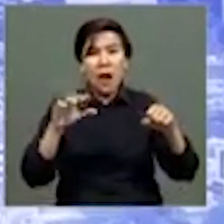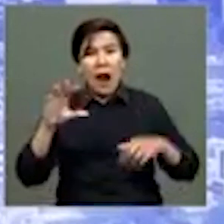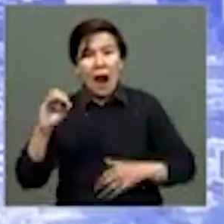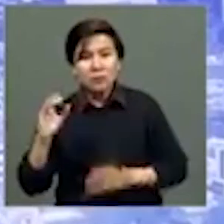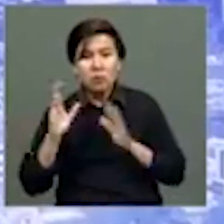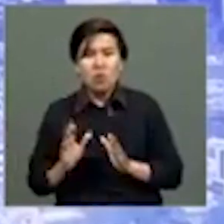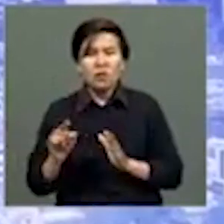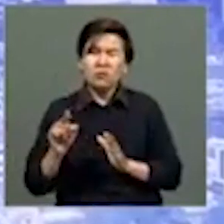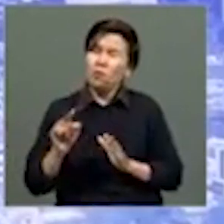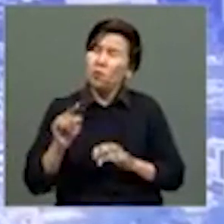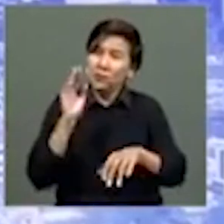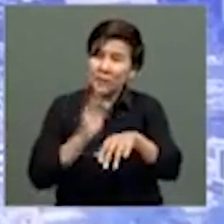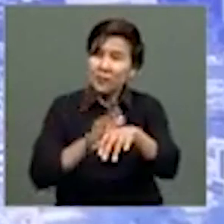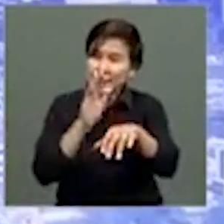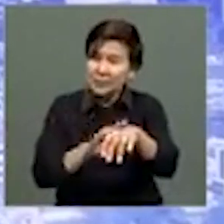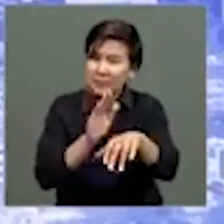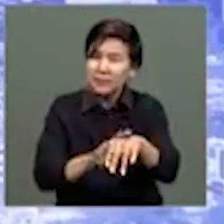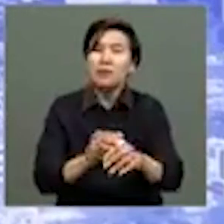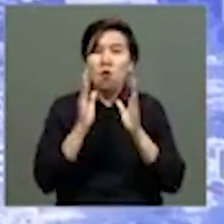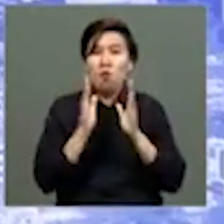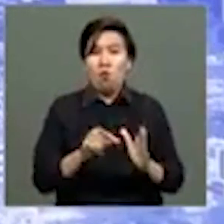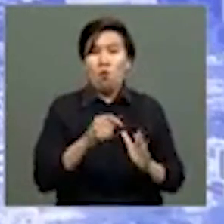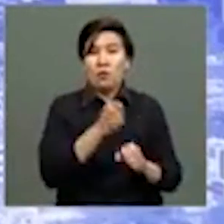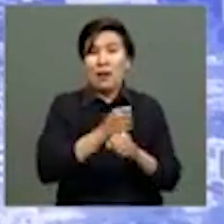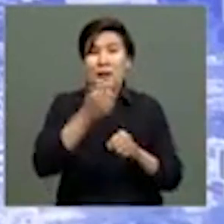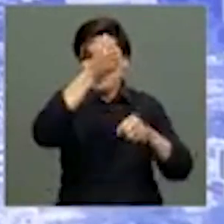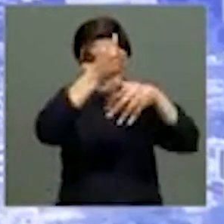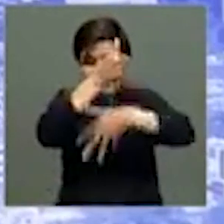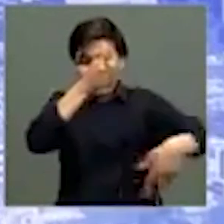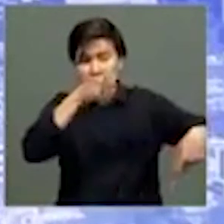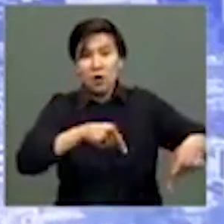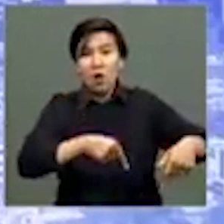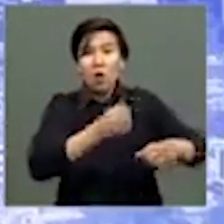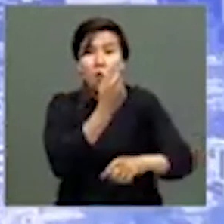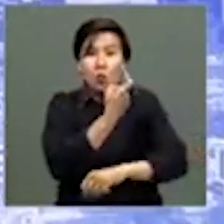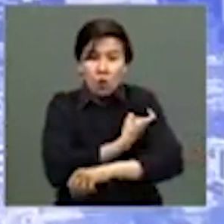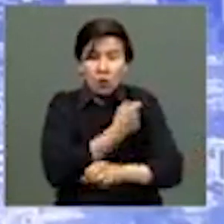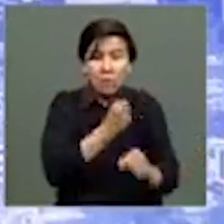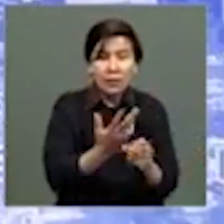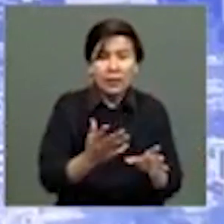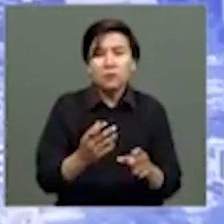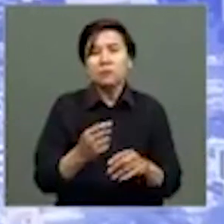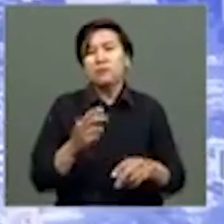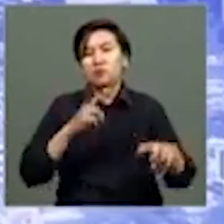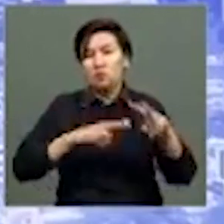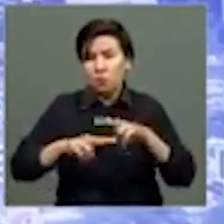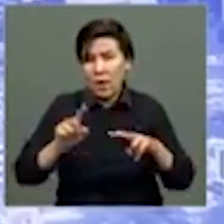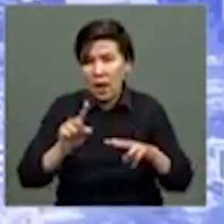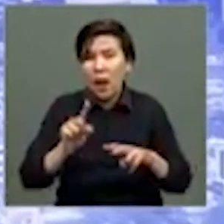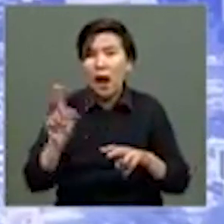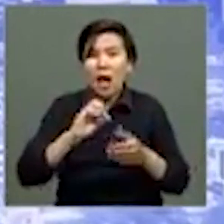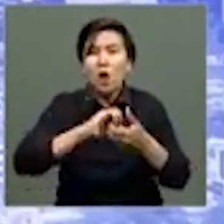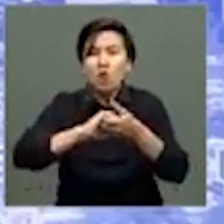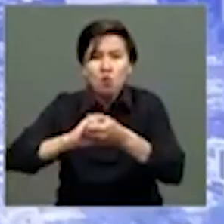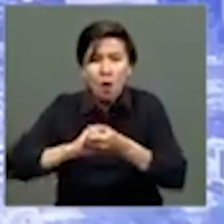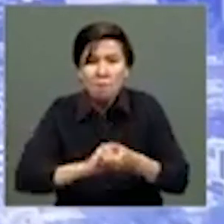ท่านช่วยกันเน้นย้ำให้คนที่ท่านดูแลนะคะ1ให้ความร่วมมือให้เขาดูแลตัวเองให้เขารายงานให้ความ